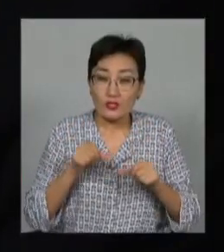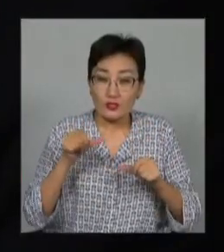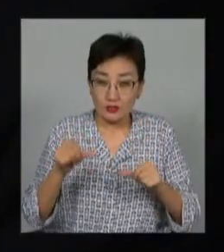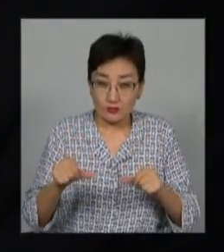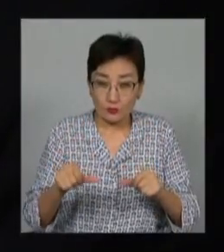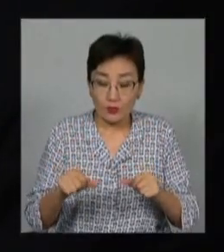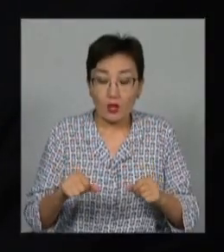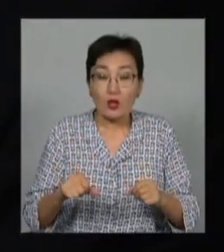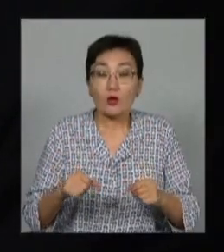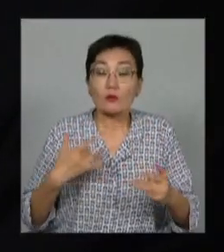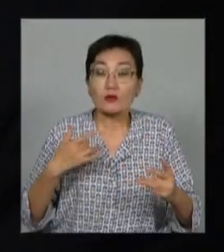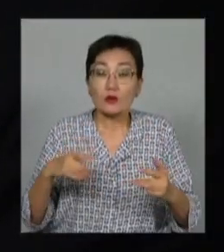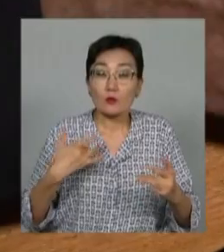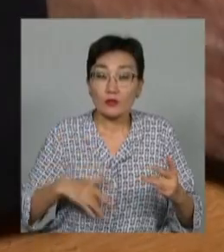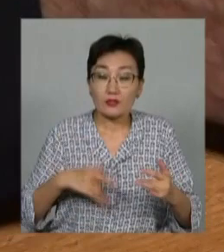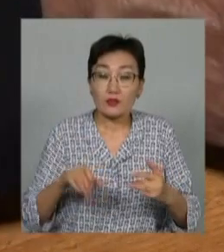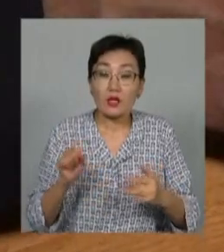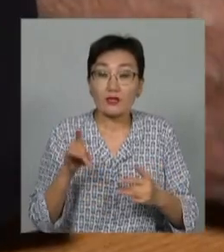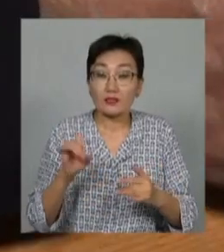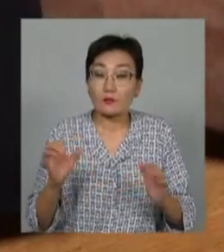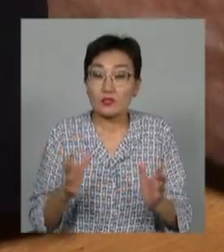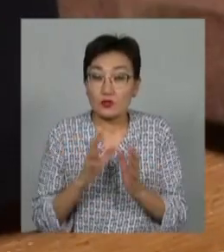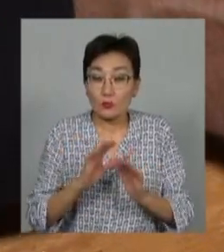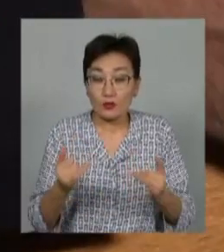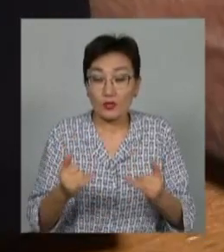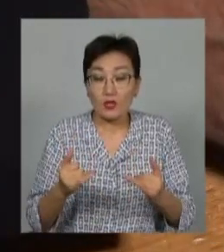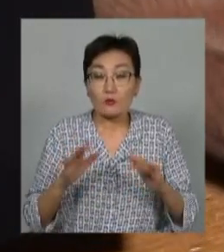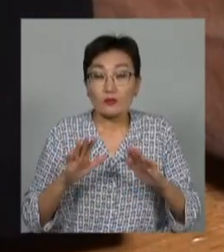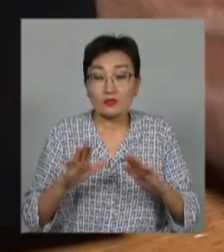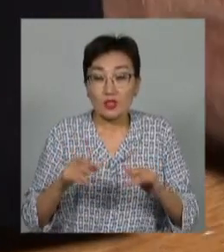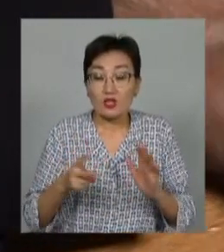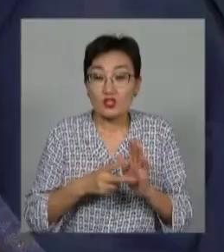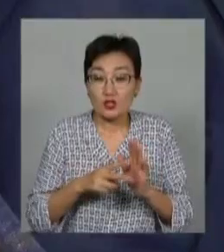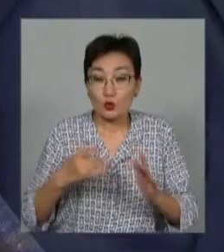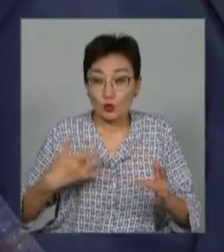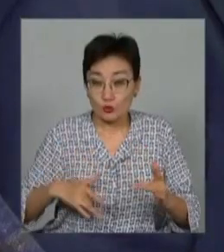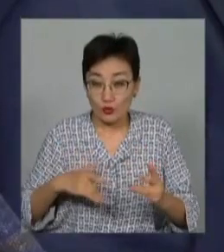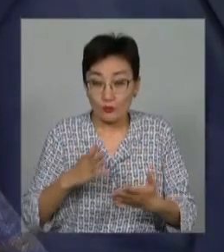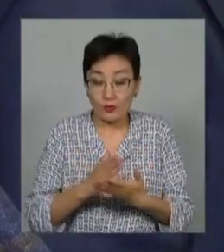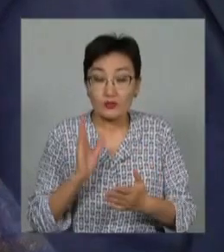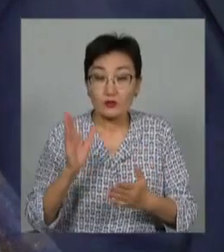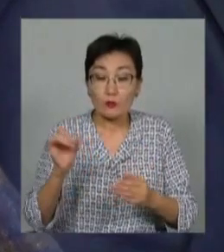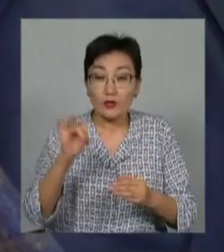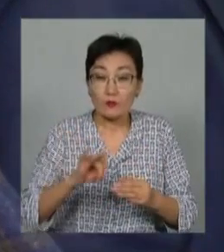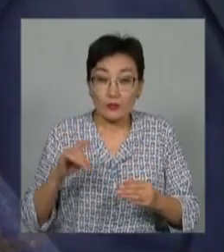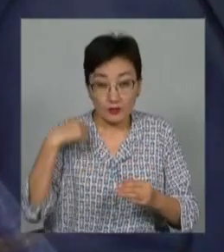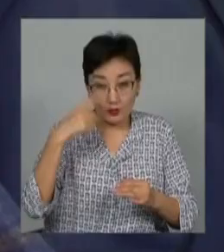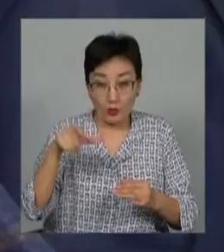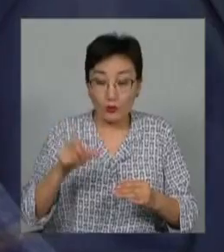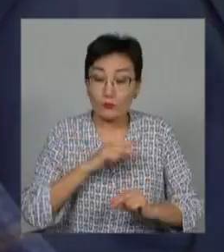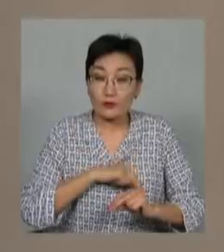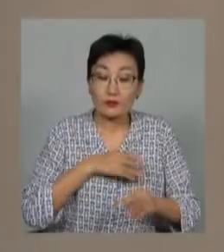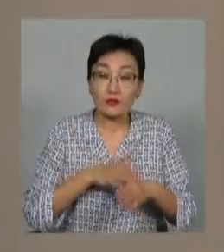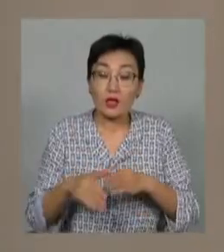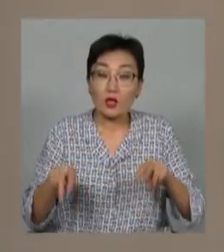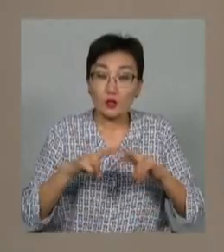көрінеді. Өнерпаздың шығармалары мұрағатта сақталмай қалғандықтан бүгінгі жұртқа тек жеті күйі жеткен. Сондықтан болашақта тарихи тұлғаның еңбегін толық